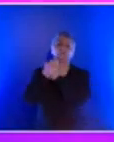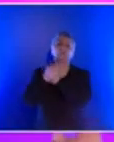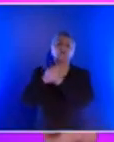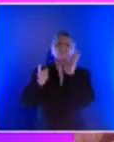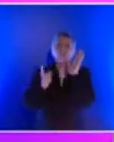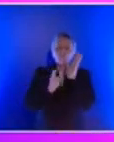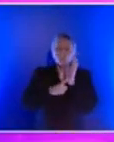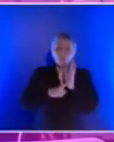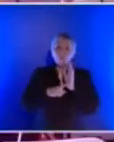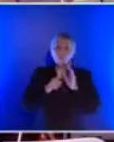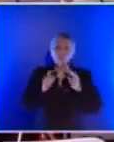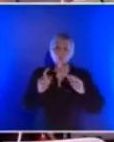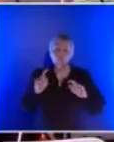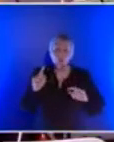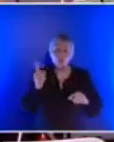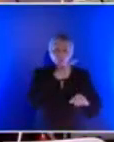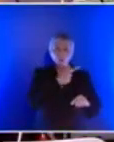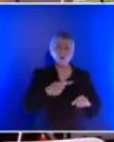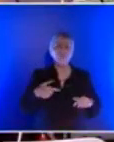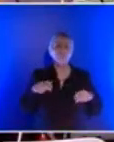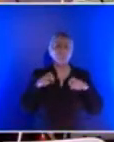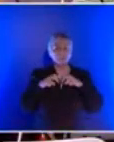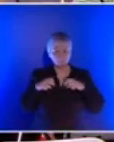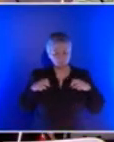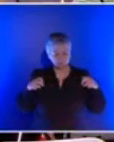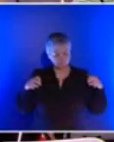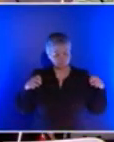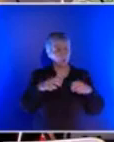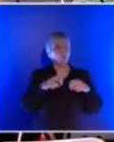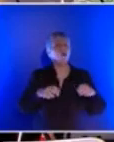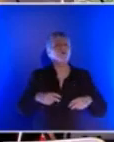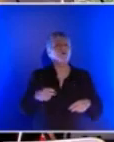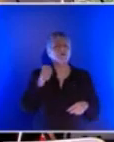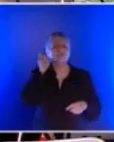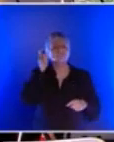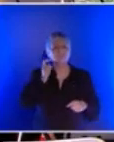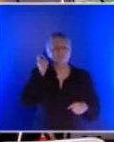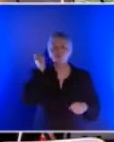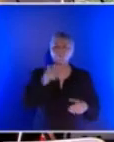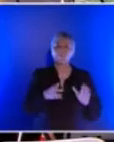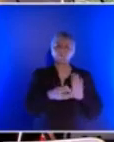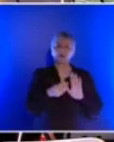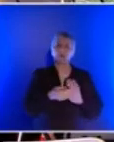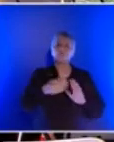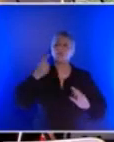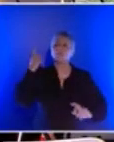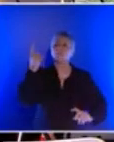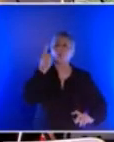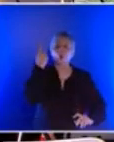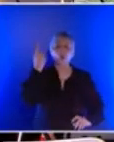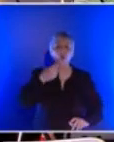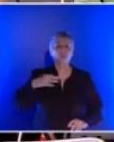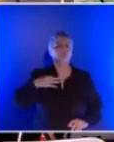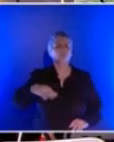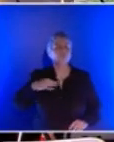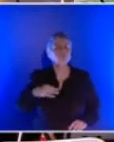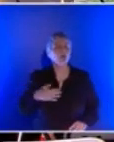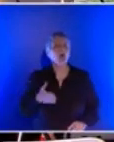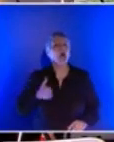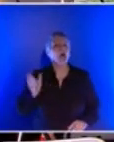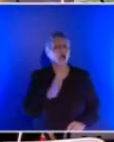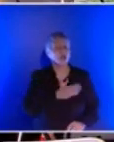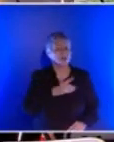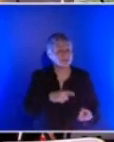σύγκληση διότι είναι κοινός τόπος των οικολόγων πρασίνων, της αριστεράς και της αριστερής σοσιαλδημοκρατίας για